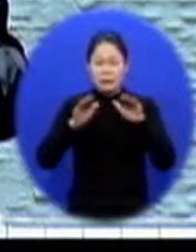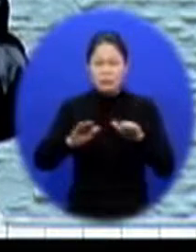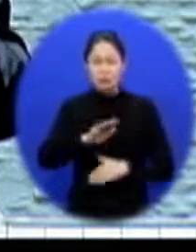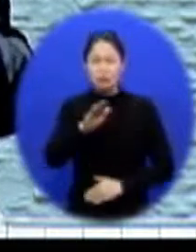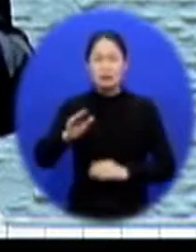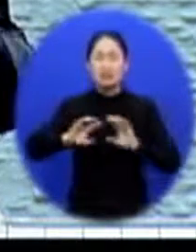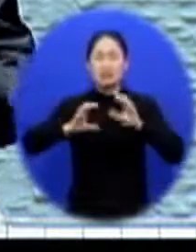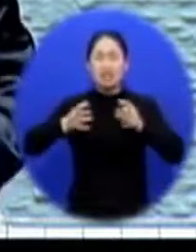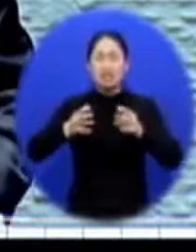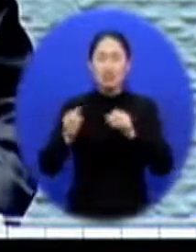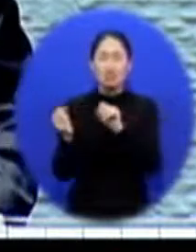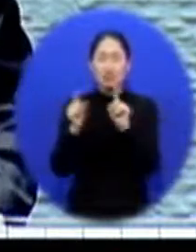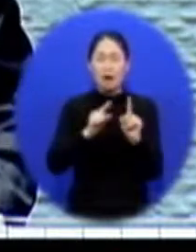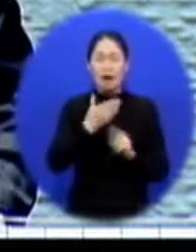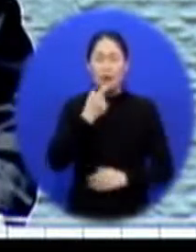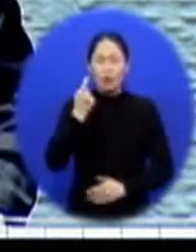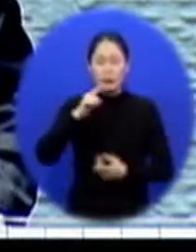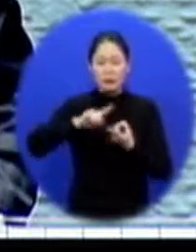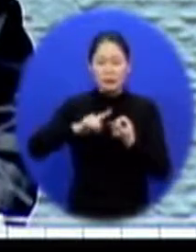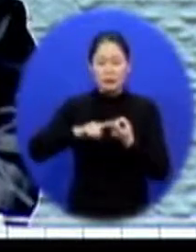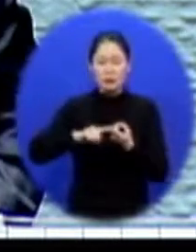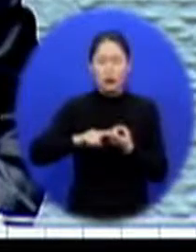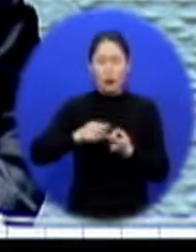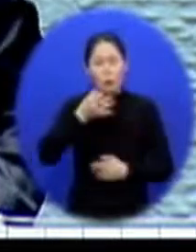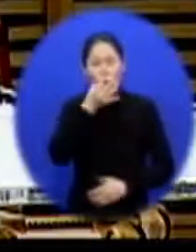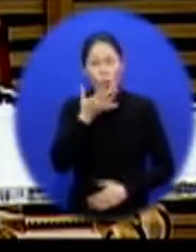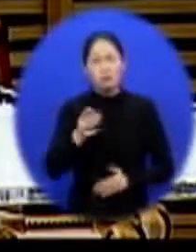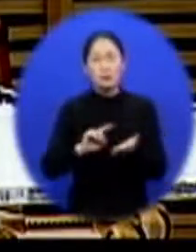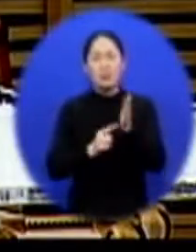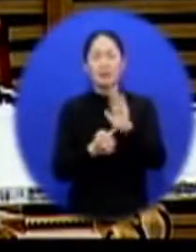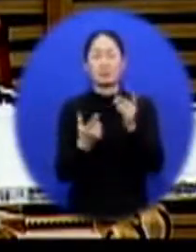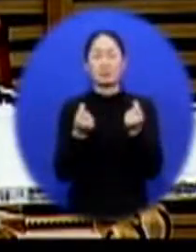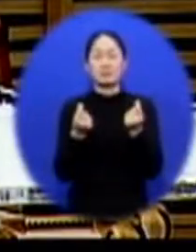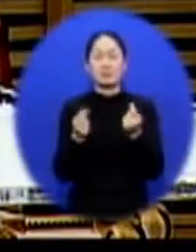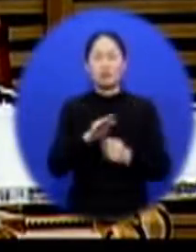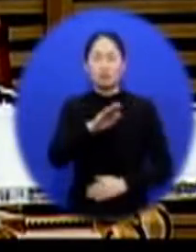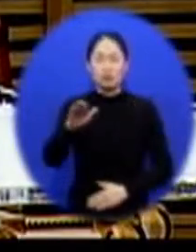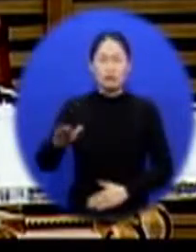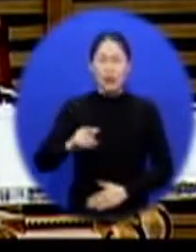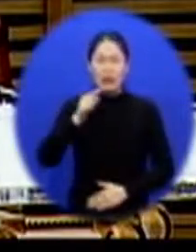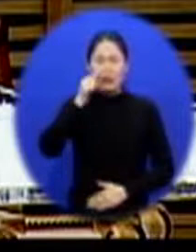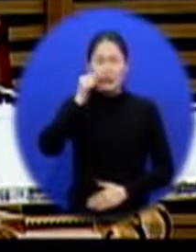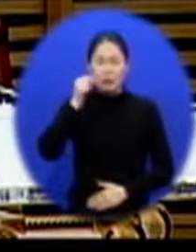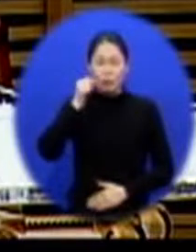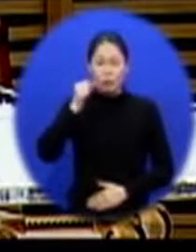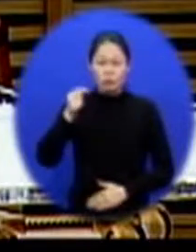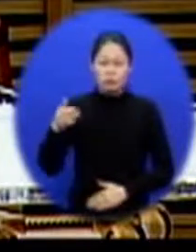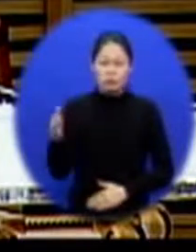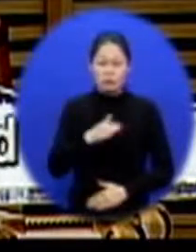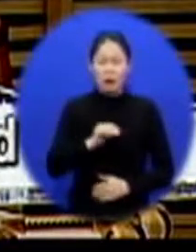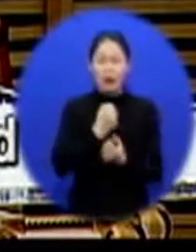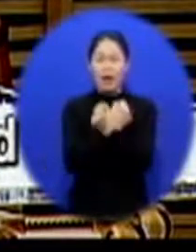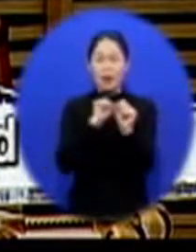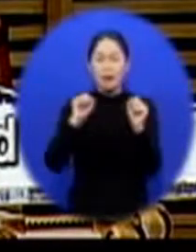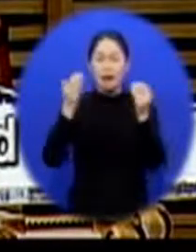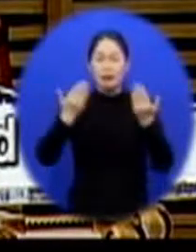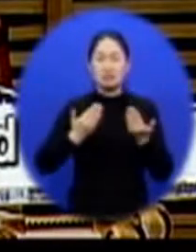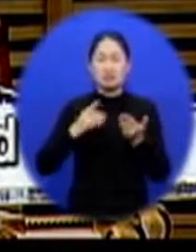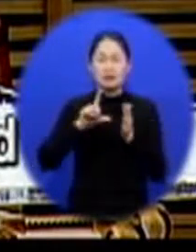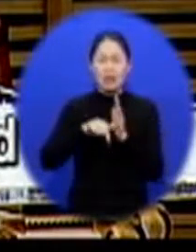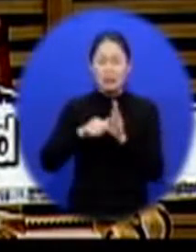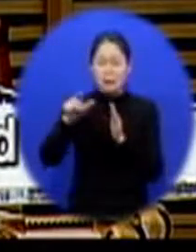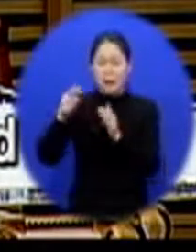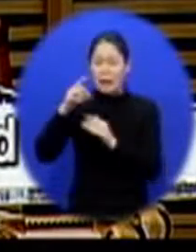보험에 대해서 보이는 반응입니다 여러분 우리나라가 일제 에서 해방 되었을때 그때 일본이